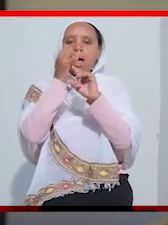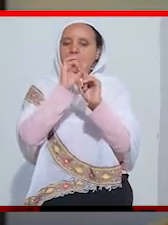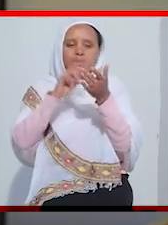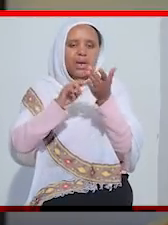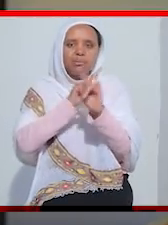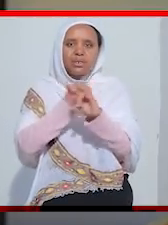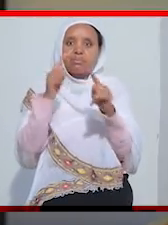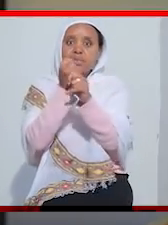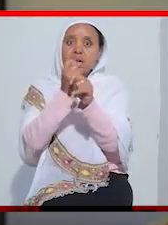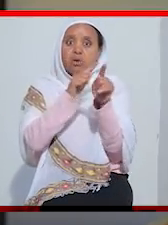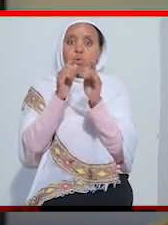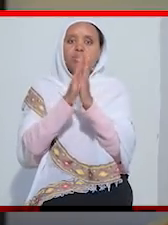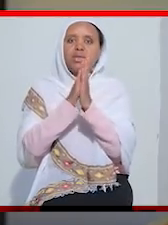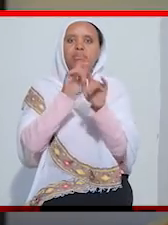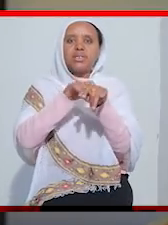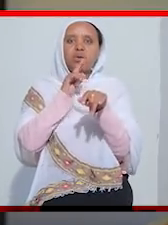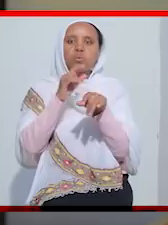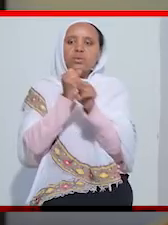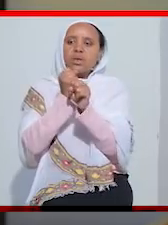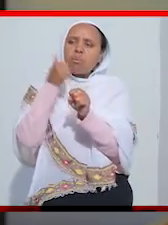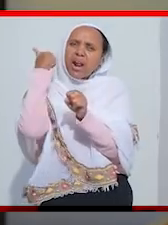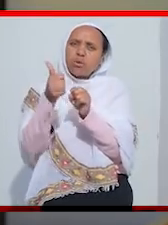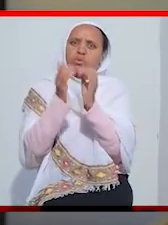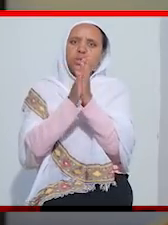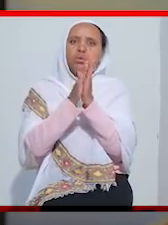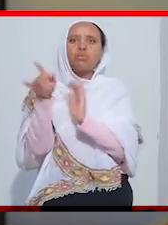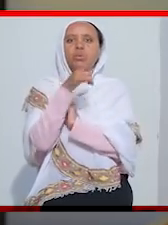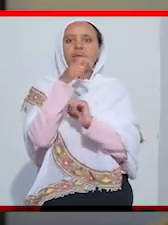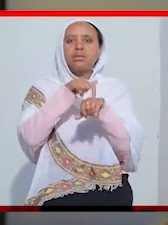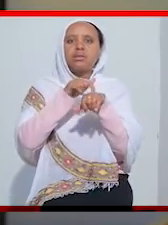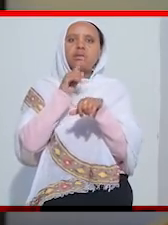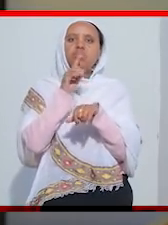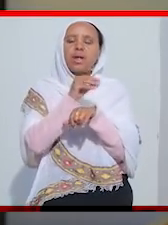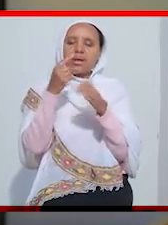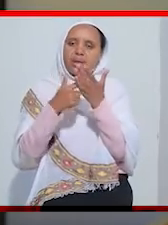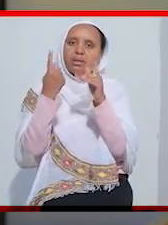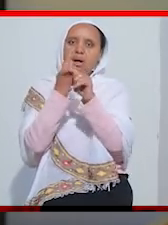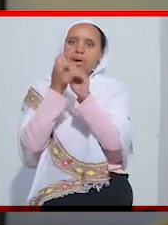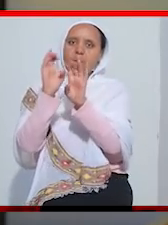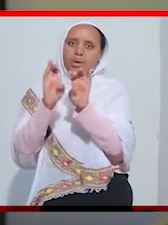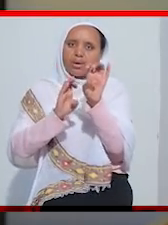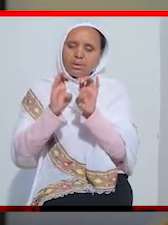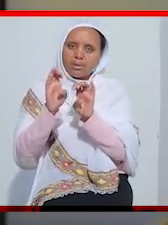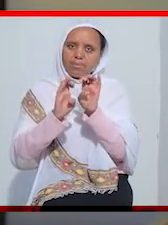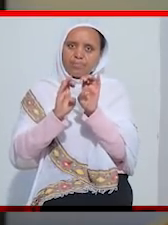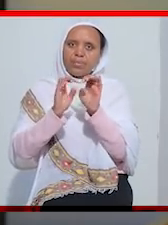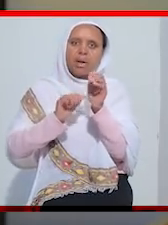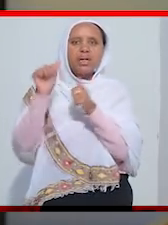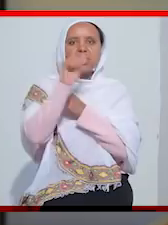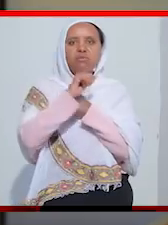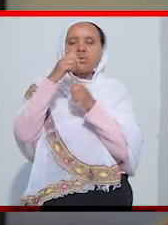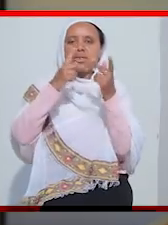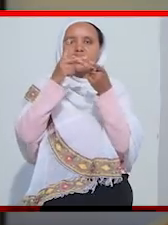በለኝ ነው ያለችው መጽሐፍ አልዘርጋችም። በስራ ደግሞ የምንጸልይበት ጊዜ ነው። ስራው በራሱ ጸሎት የሚሆንበት ጊዜ ነውና ይህን